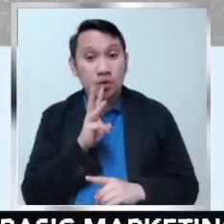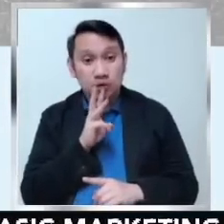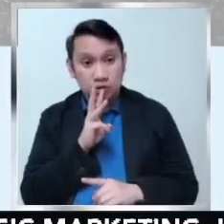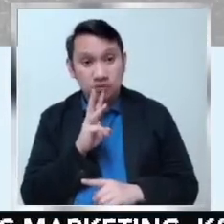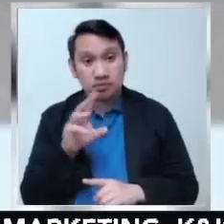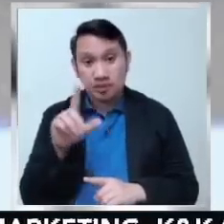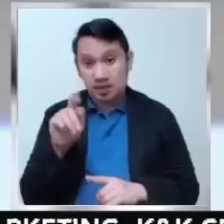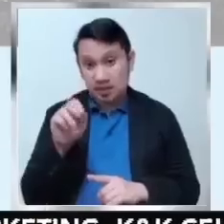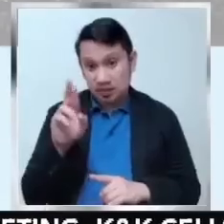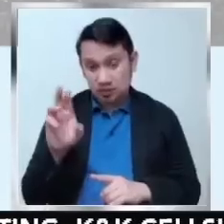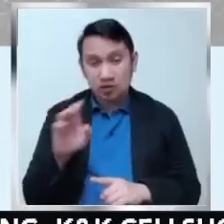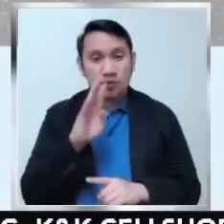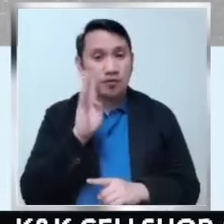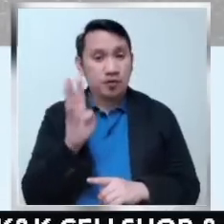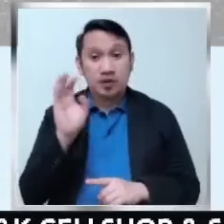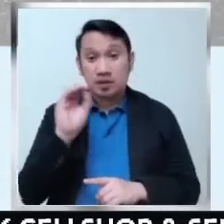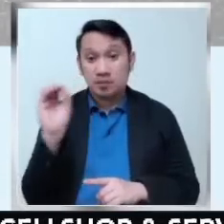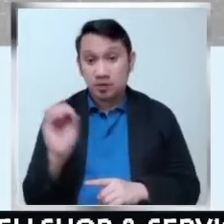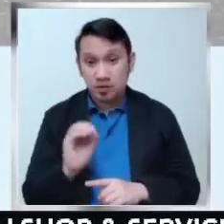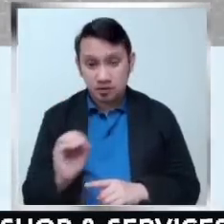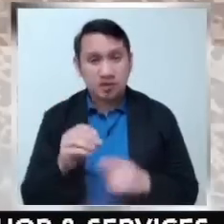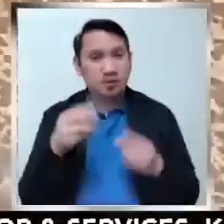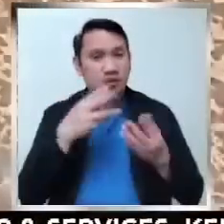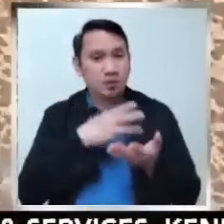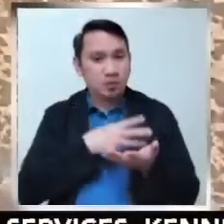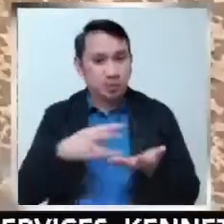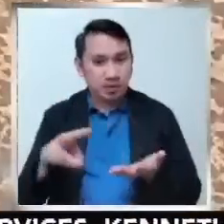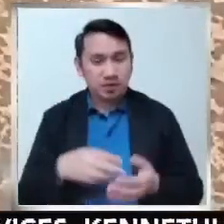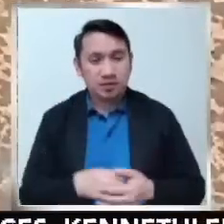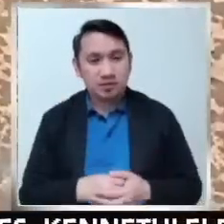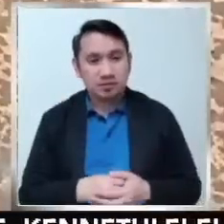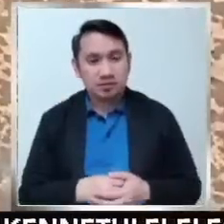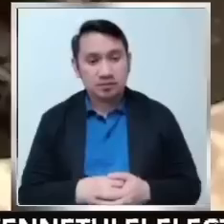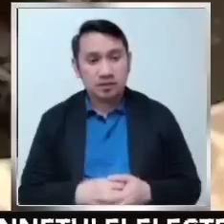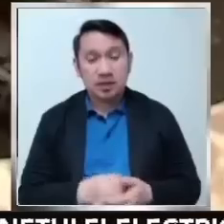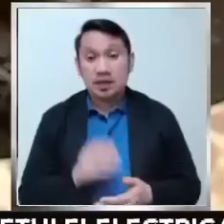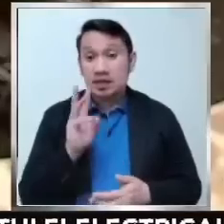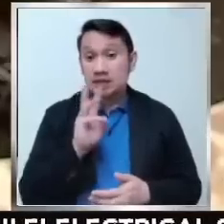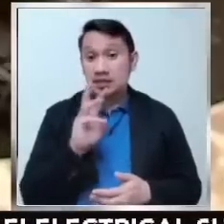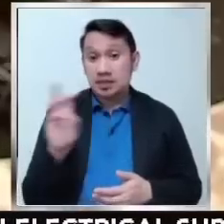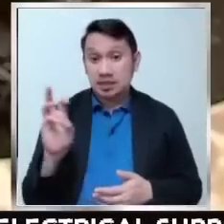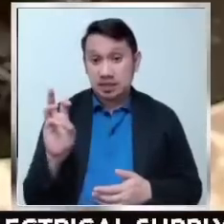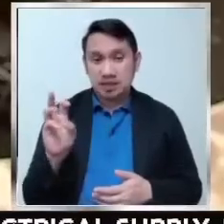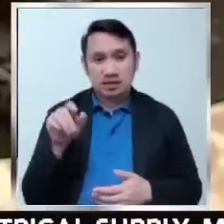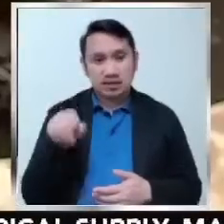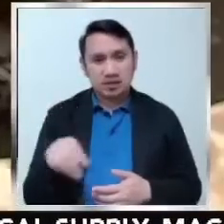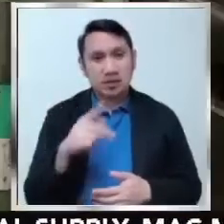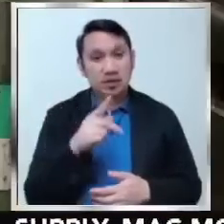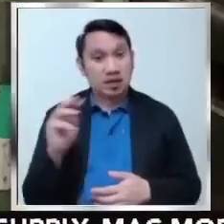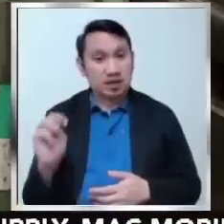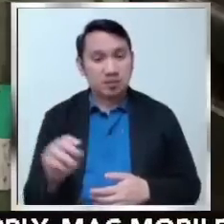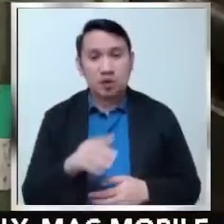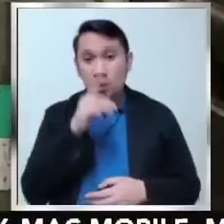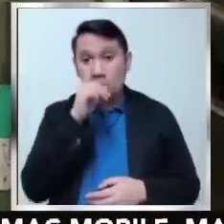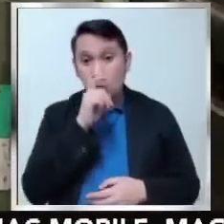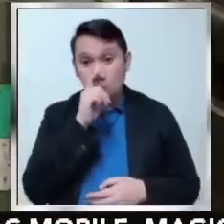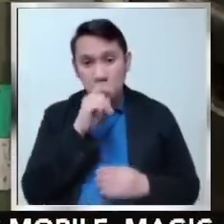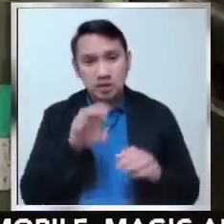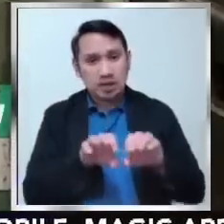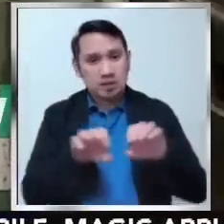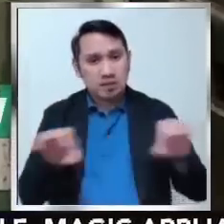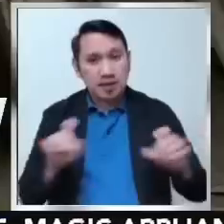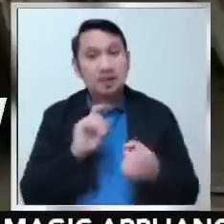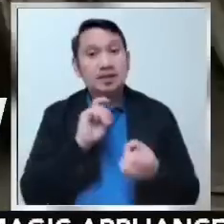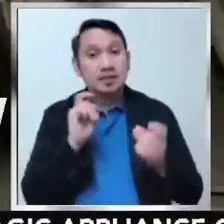linya, 40% ang nasasayang. Higit 600 kilometro raw ng lumang linya ang papalitan ng Maynila